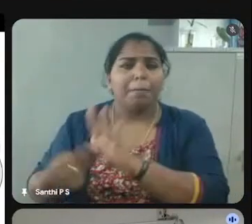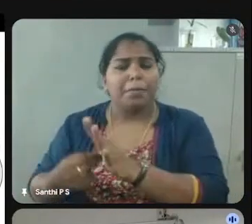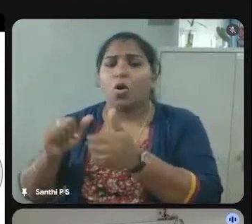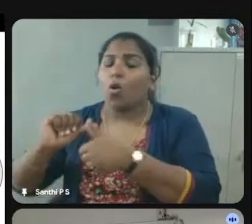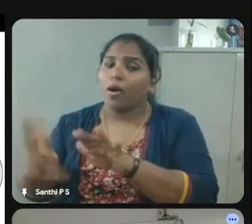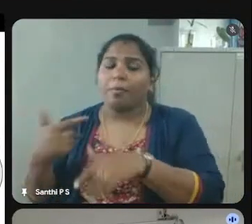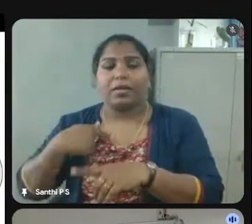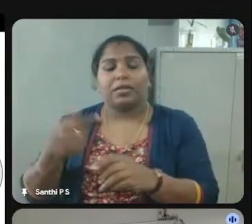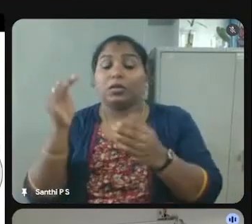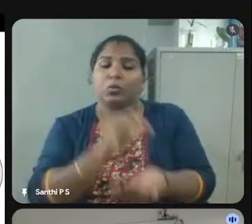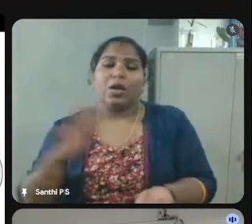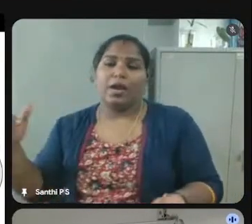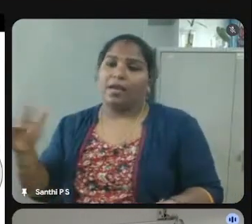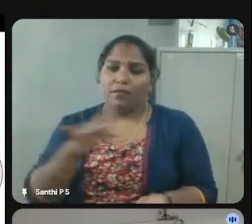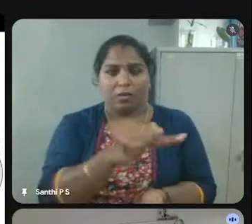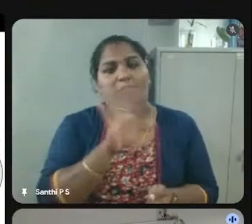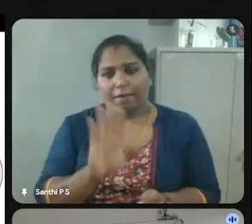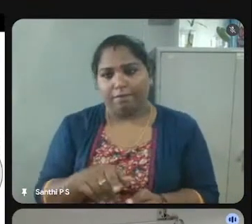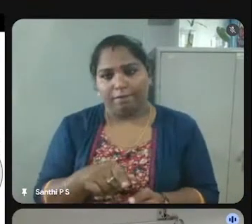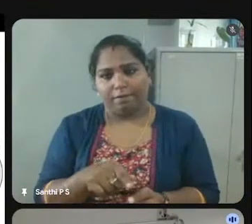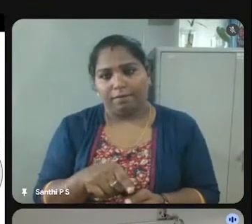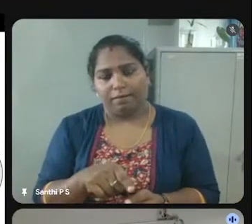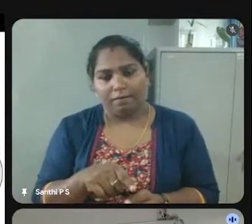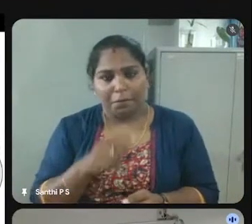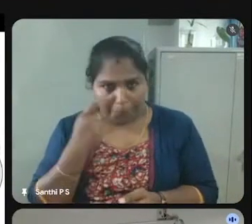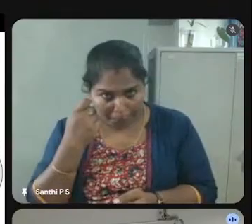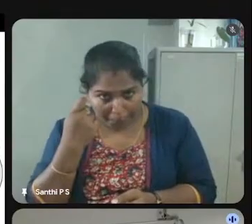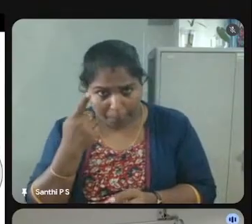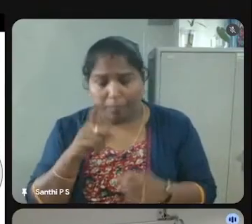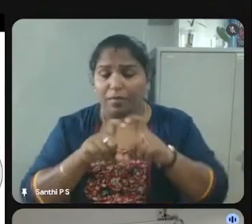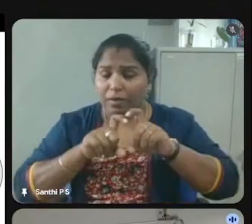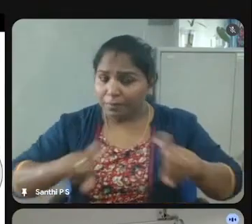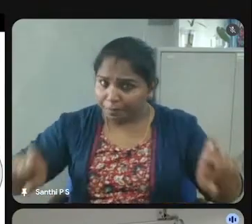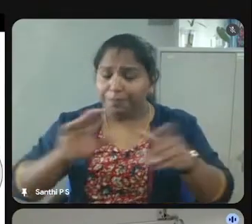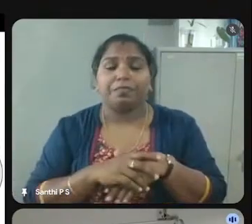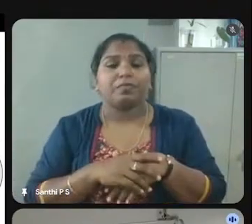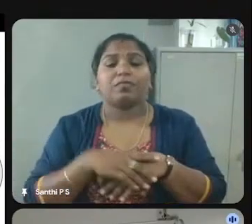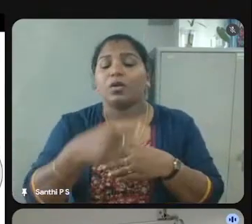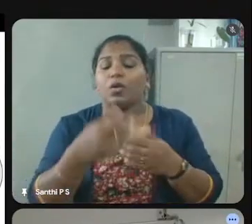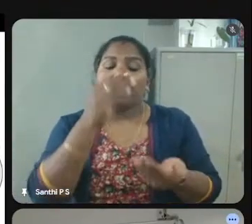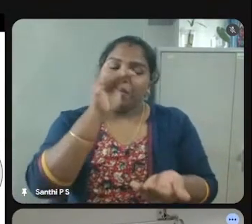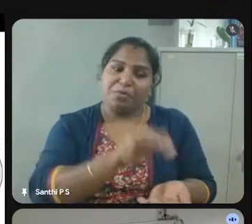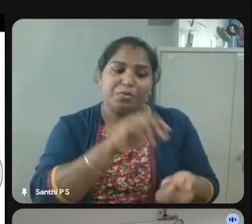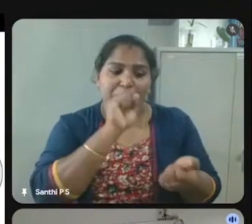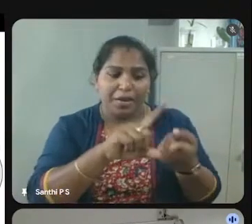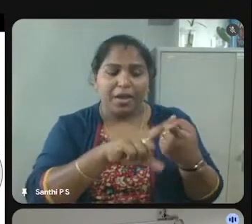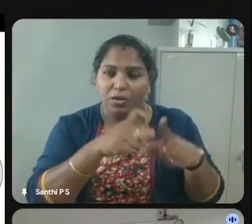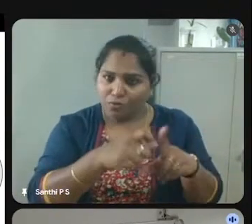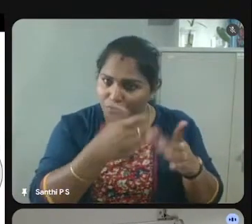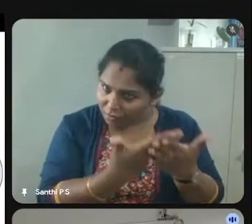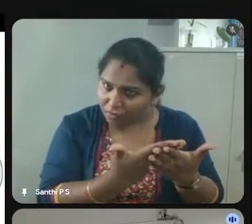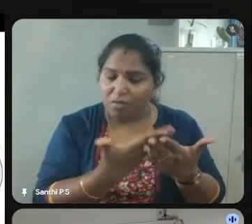പെരുമാറ്റത്തിനെ ആണെന്നുണ്ടെങ്കിലും, കുട്ടിയുടെ ബാക്കി ഏത് തരത്തിലുള്ള ഔട്ട്പുട്ട്സ് ആണെന്നുണ്ടെങ്കിലും, കുട്ടിയുടെ എഡ്യൂക്കേഷൻ ആണെന്നുണ്ടെങ്കിലും,